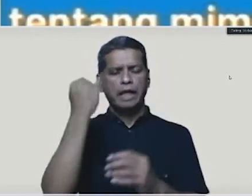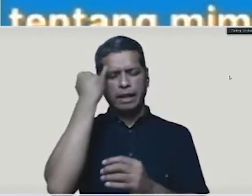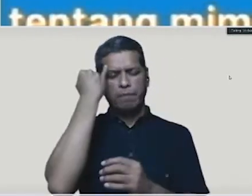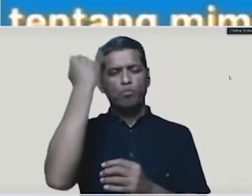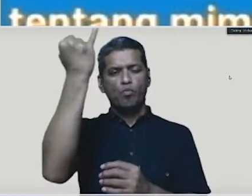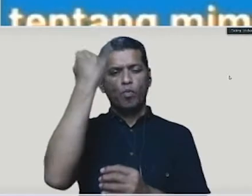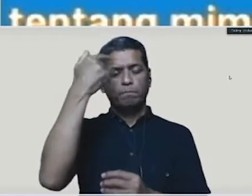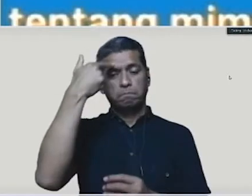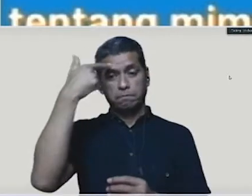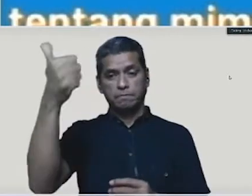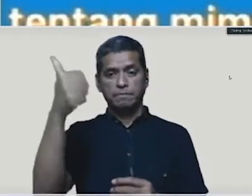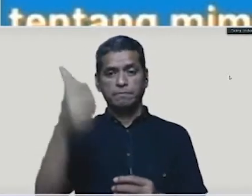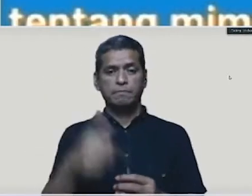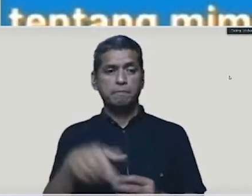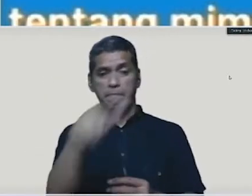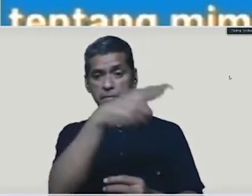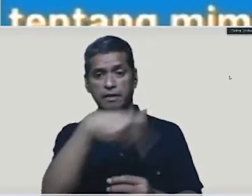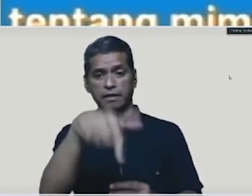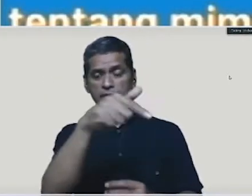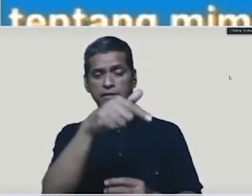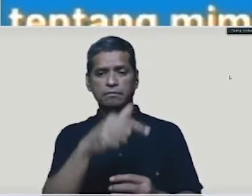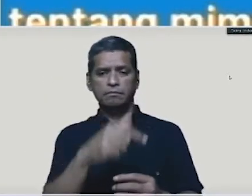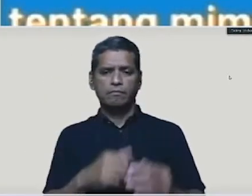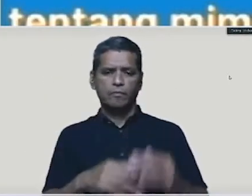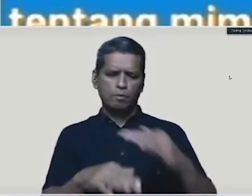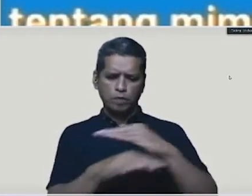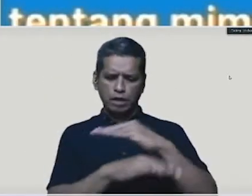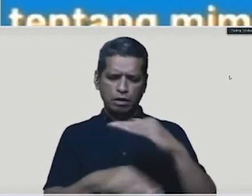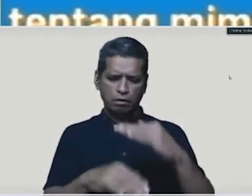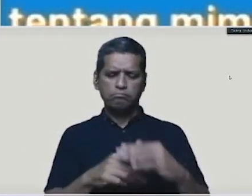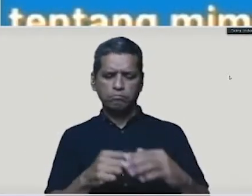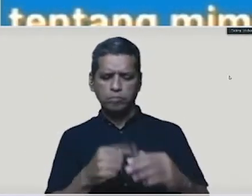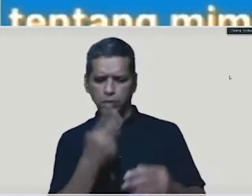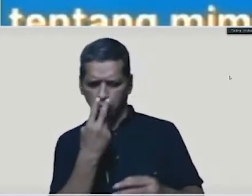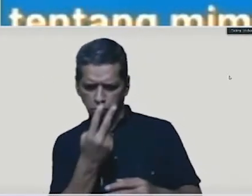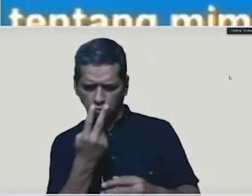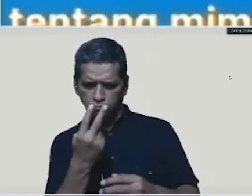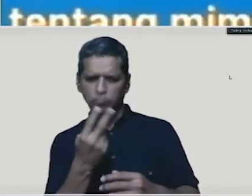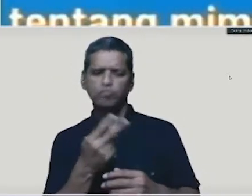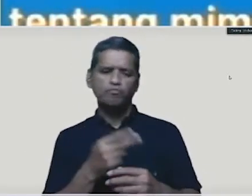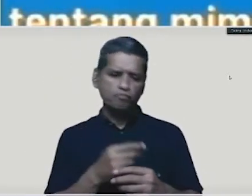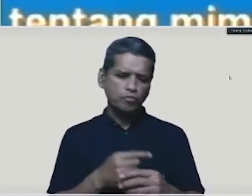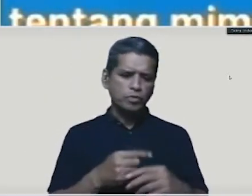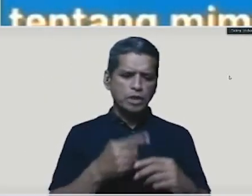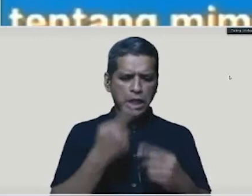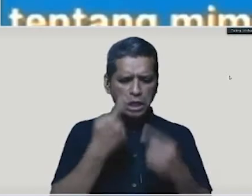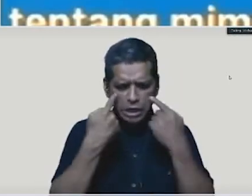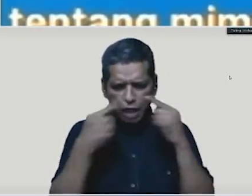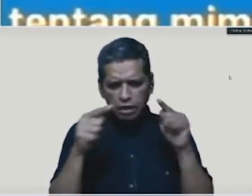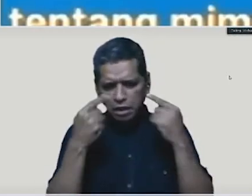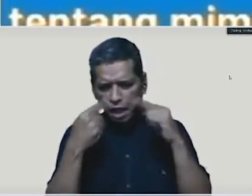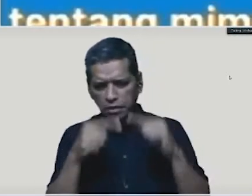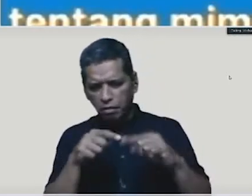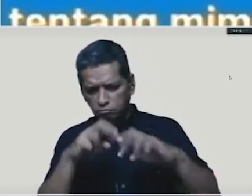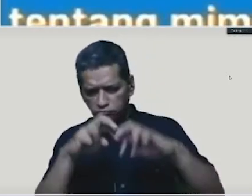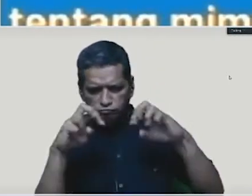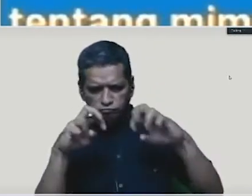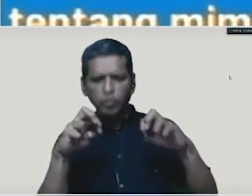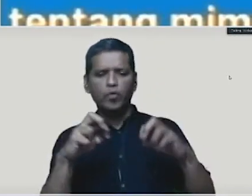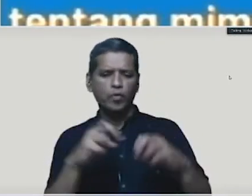mereka berdasarkan fakta-fakta nyata jadi saudara lihat ah